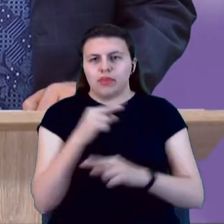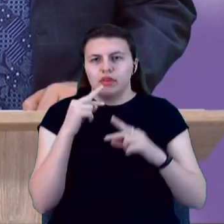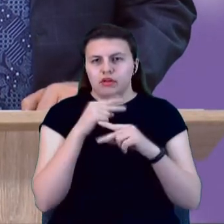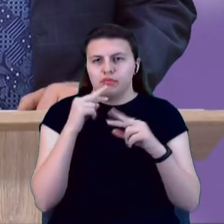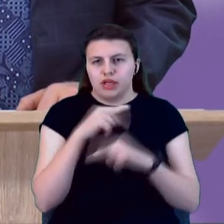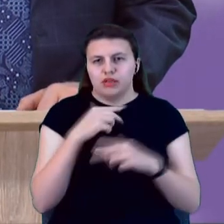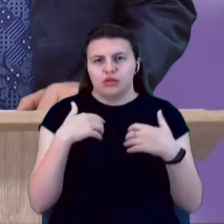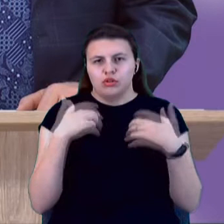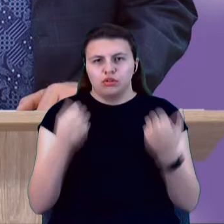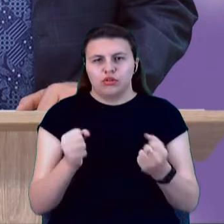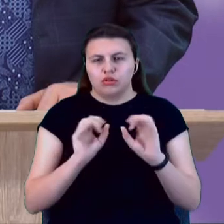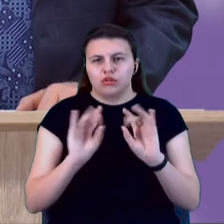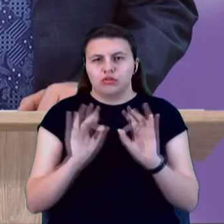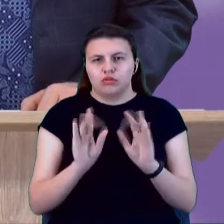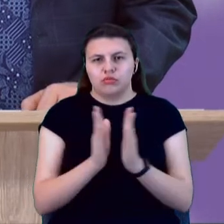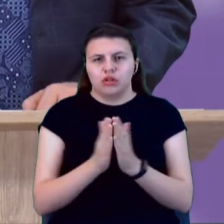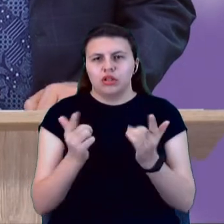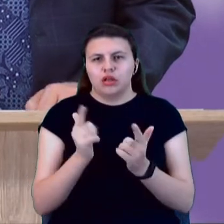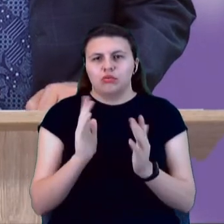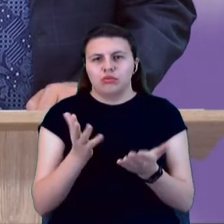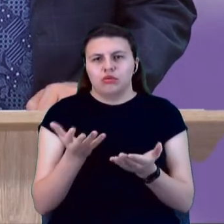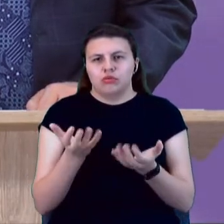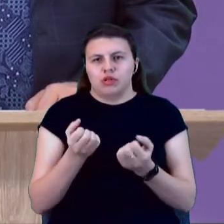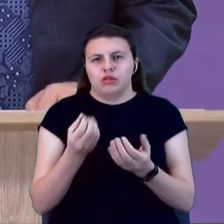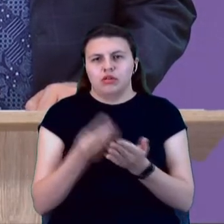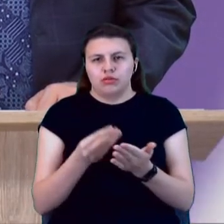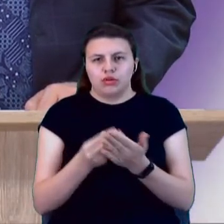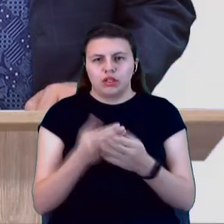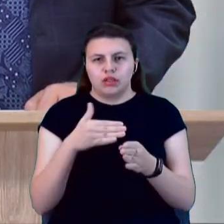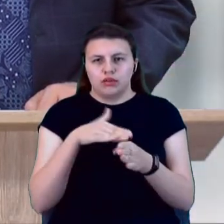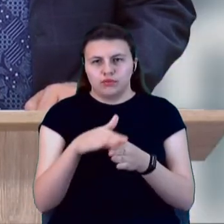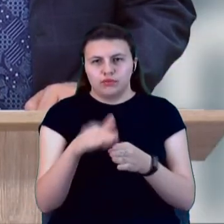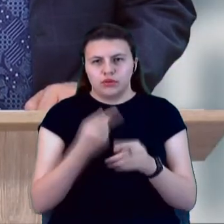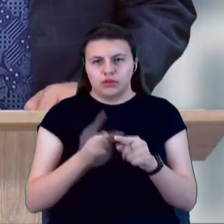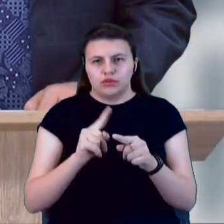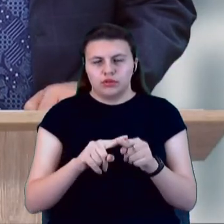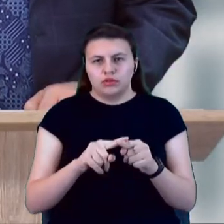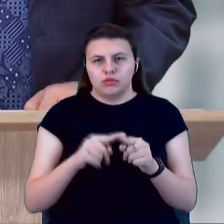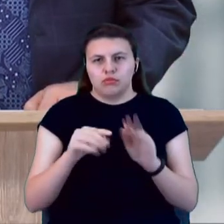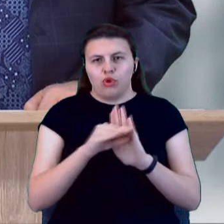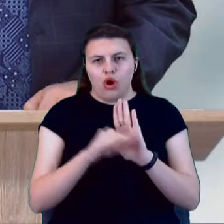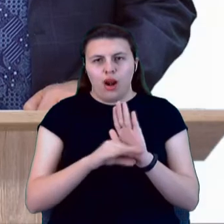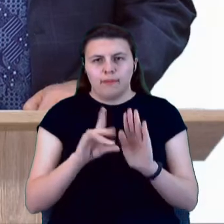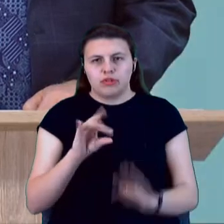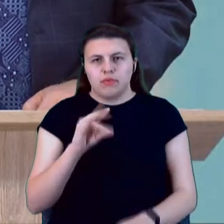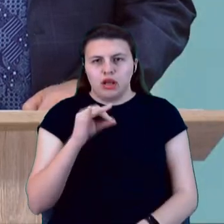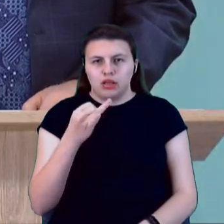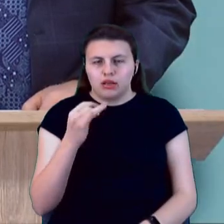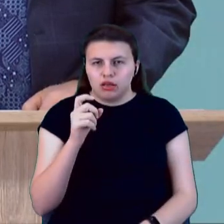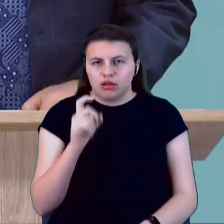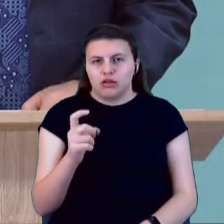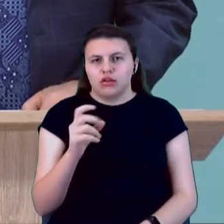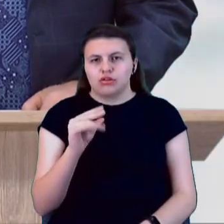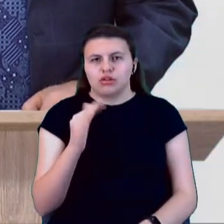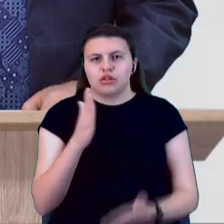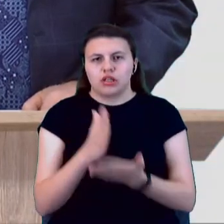хвилини, де братимете гроші на реалізацію таких от програм муніципальних і чи є у вас якісь проекти або